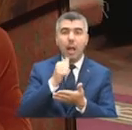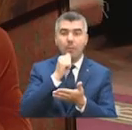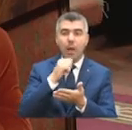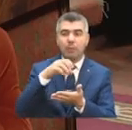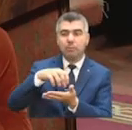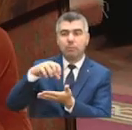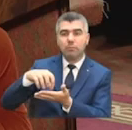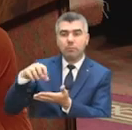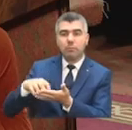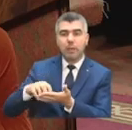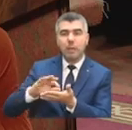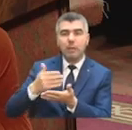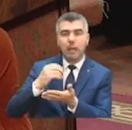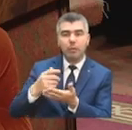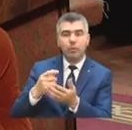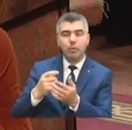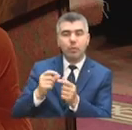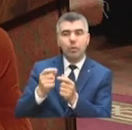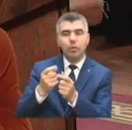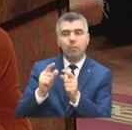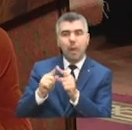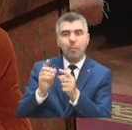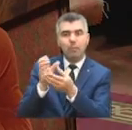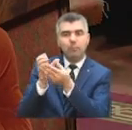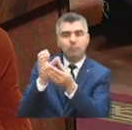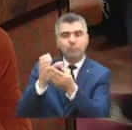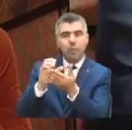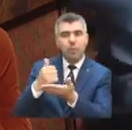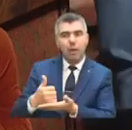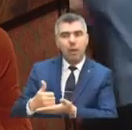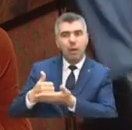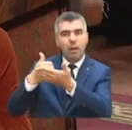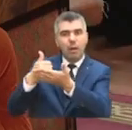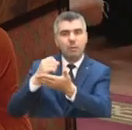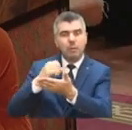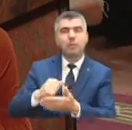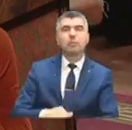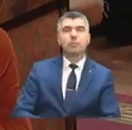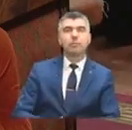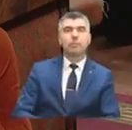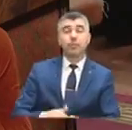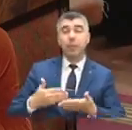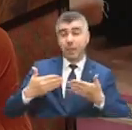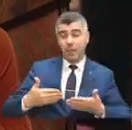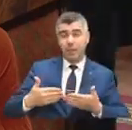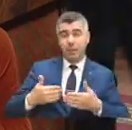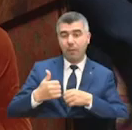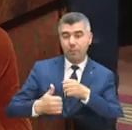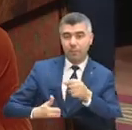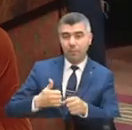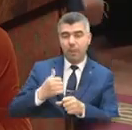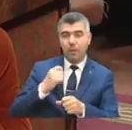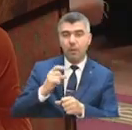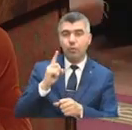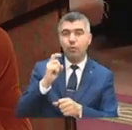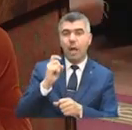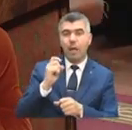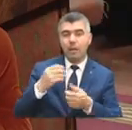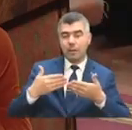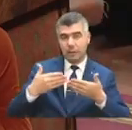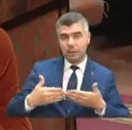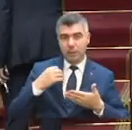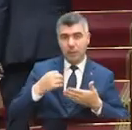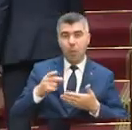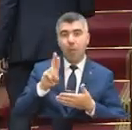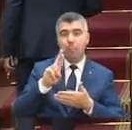نقط المياه واقتناء الشاحنات والسهريجية. وابتداء من هذا الشهر إن شاء الله، وتنفيذاً للتعليمات الملكية